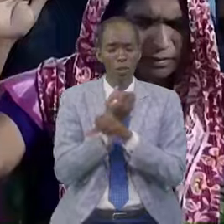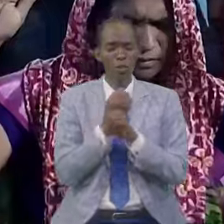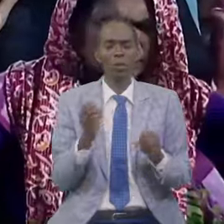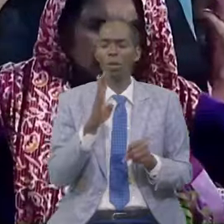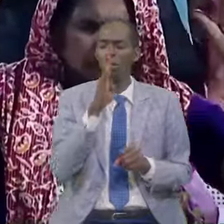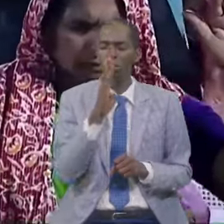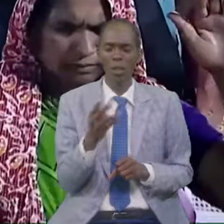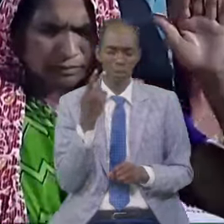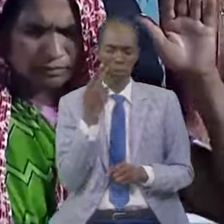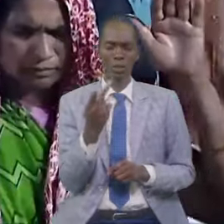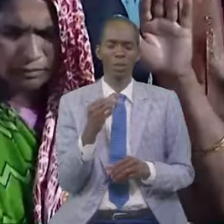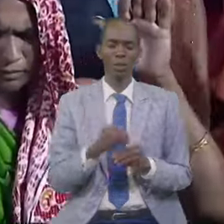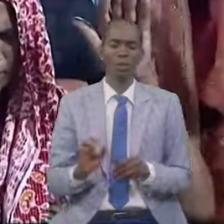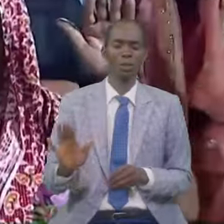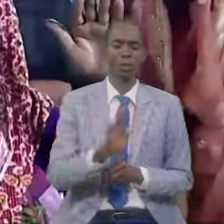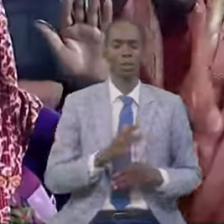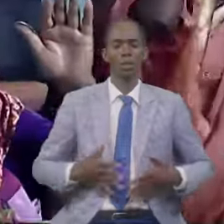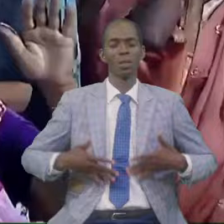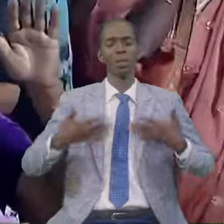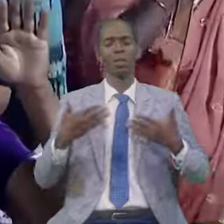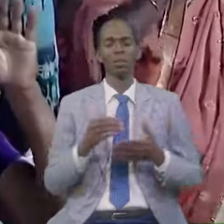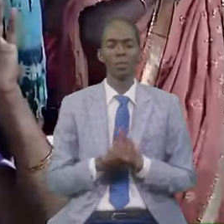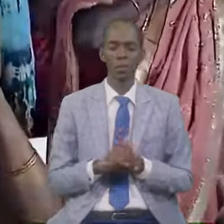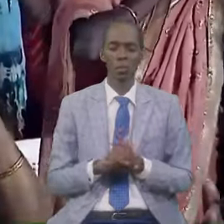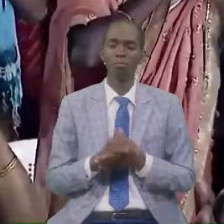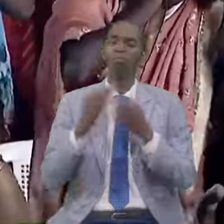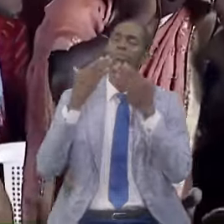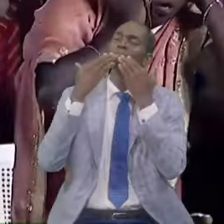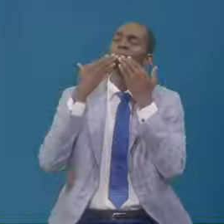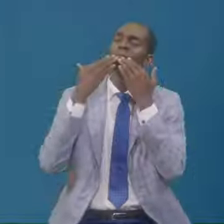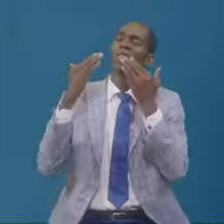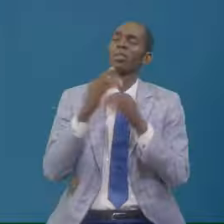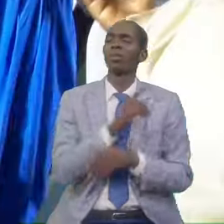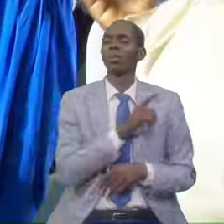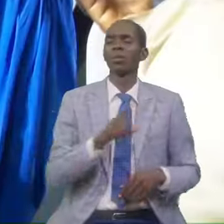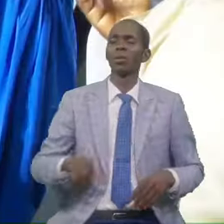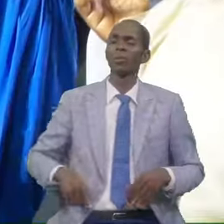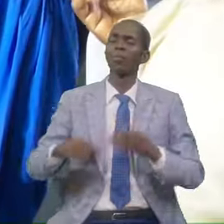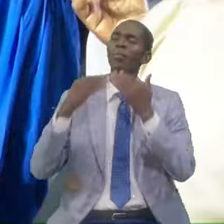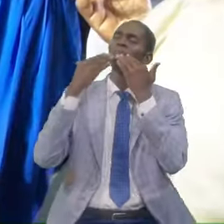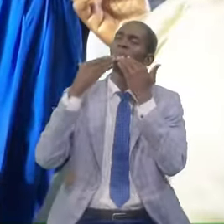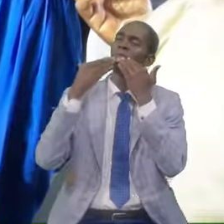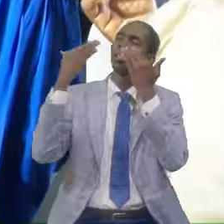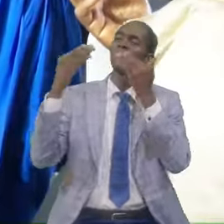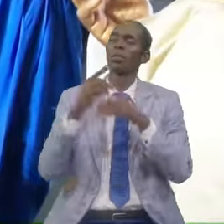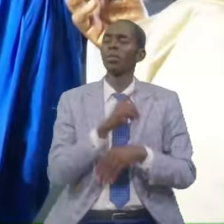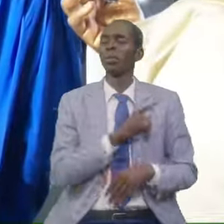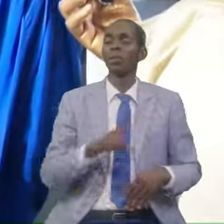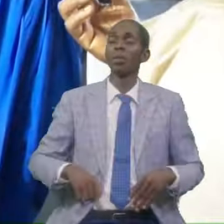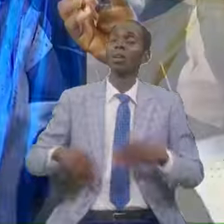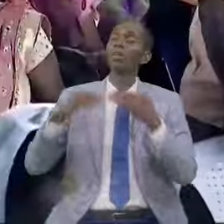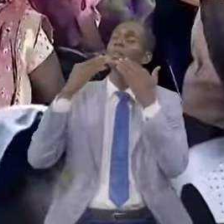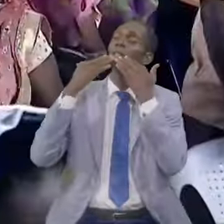వారి జీవితాల్లో ప్రత్యక్షమవును గాక. Thank you, Lord. వందనాలు ప్రభువా. Thank you, Lord. వందనాలు ప్రభువా. Thank you, Lord.